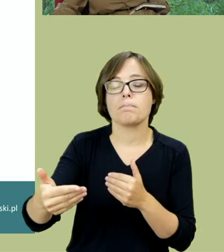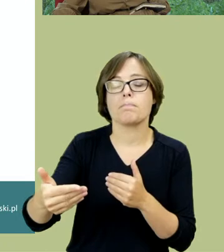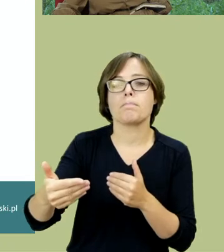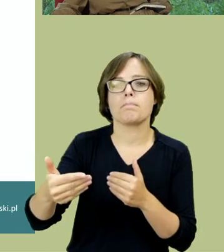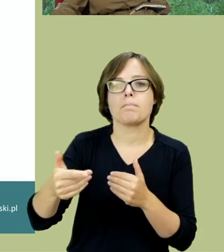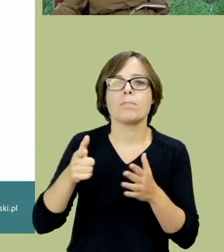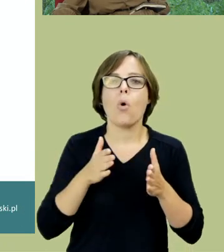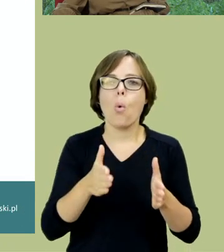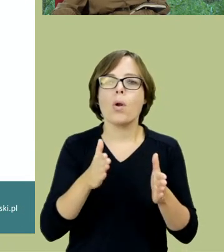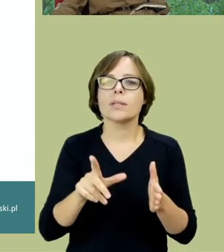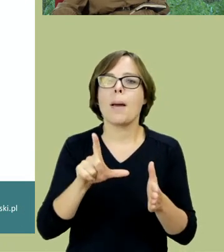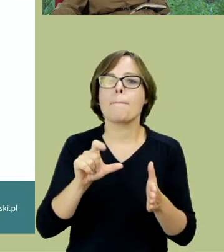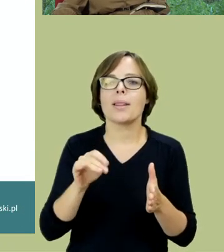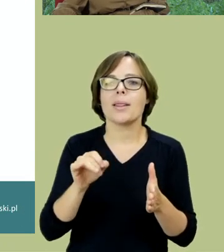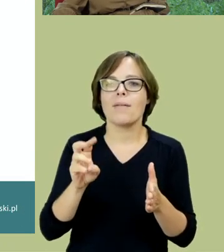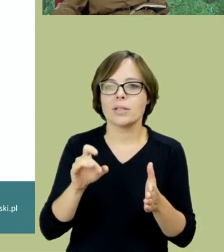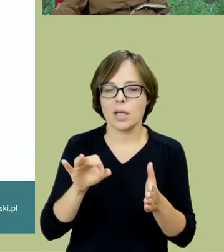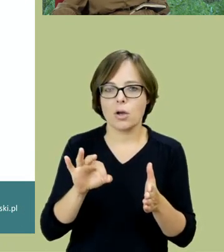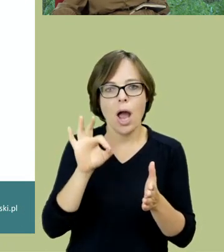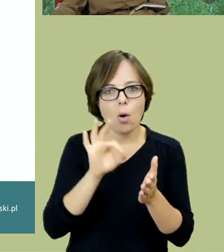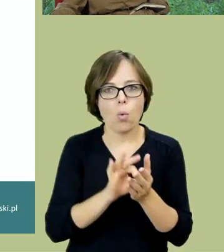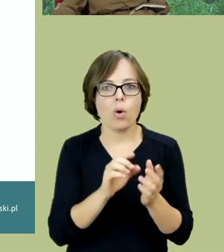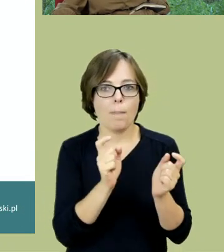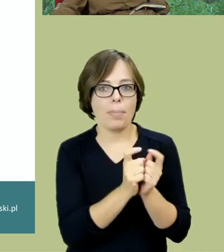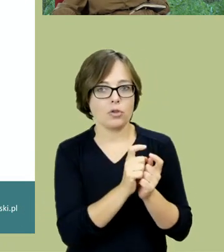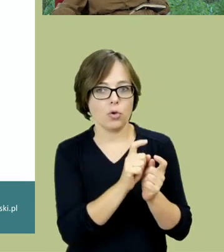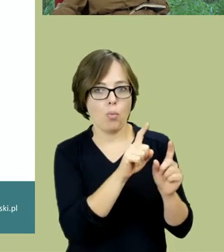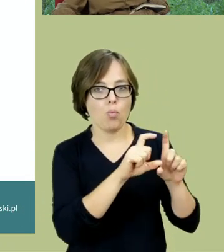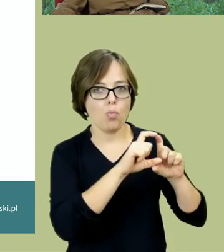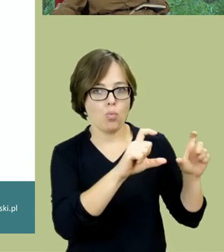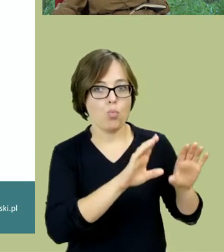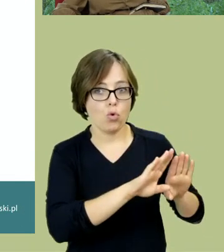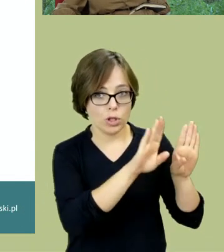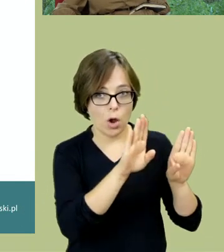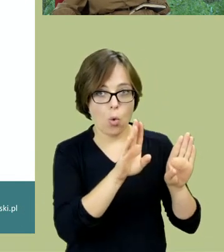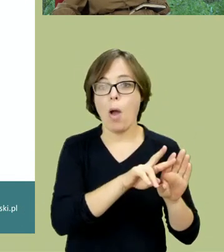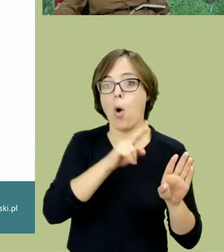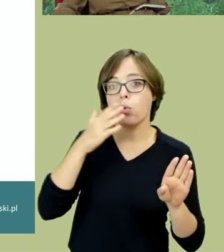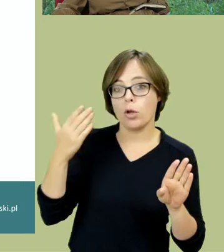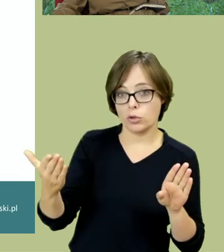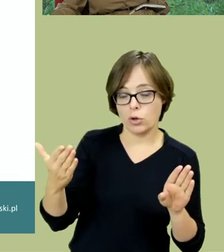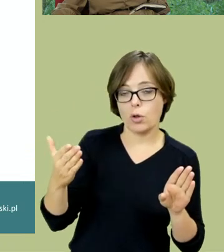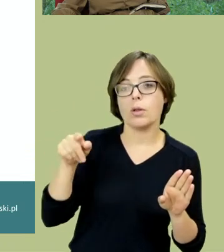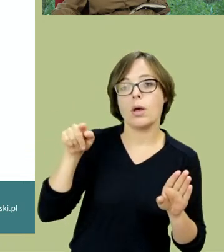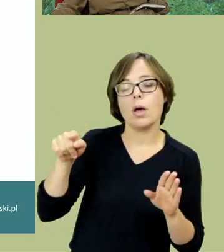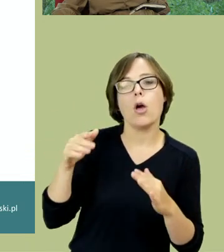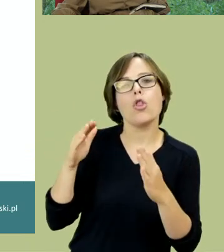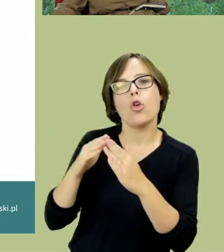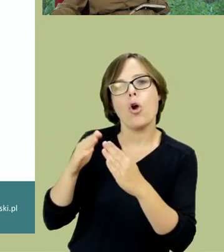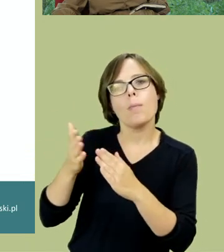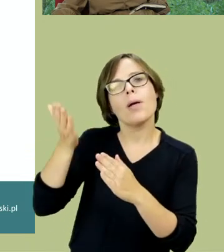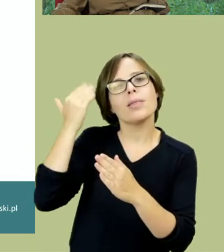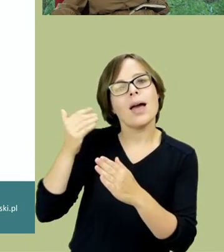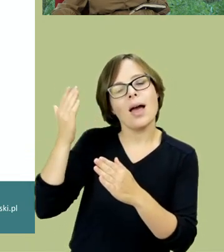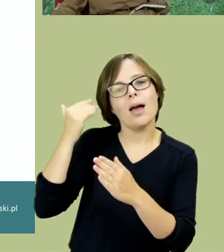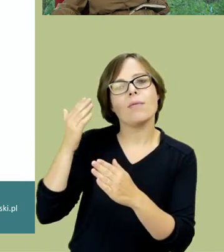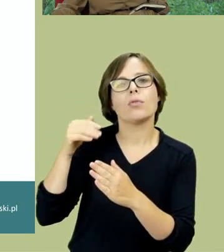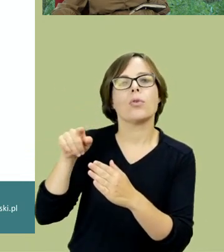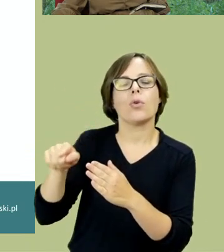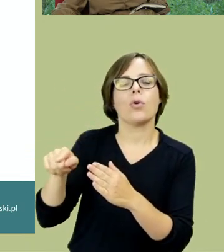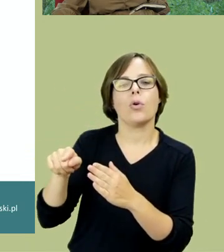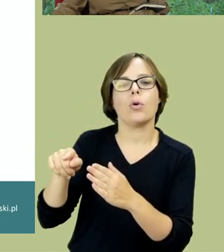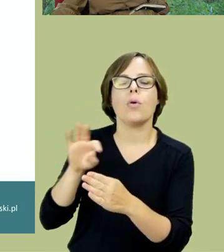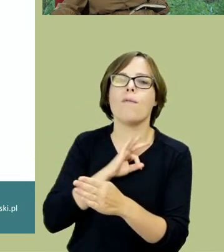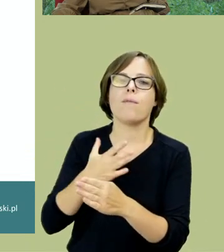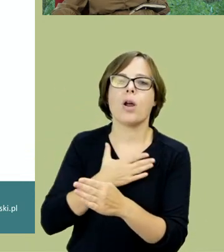ulica Paderewskiego przebiega koło naszego muzeum, w domu, który niegdyś należał do, zakupili